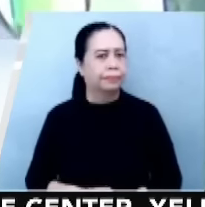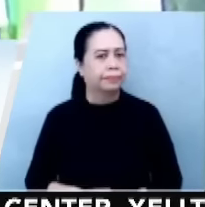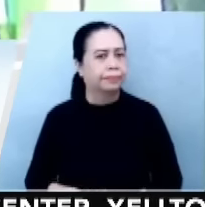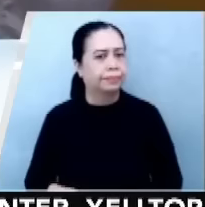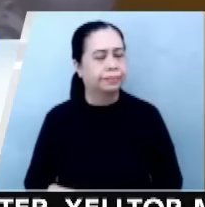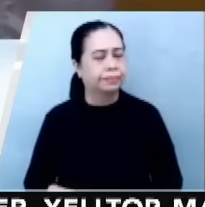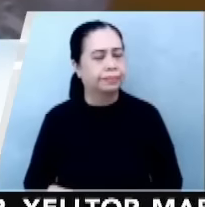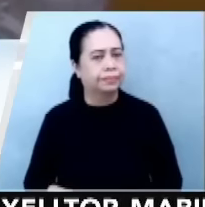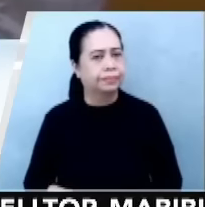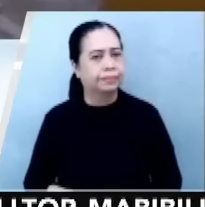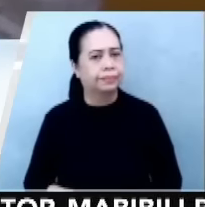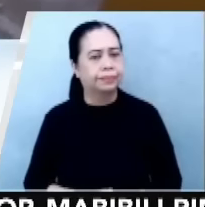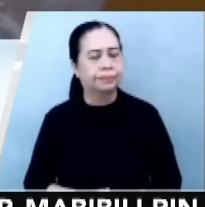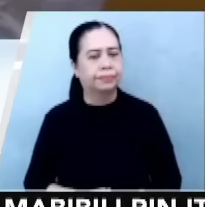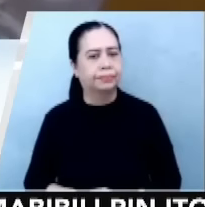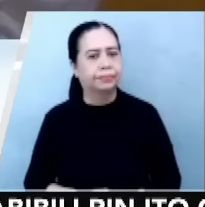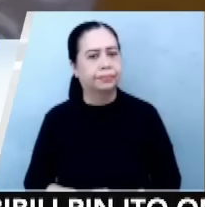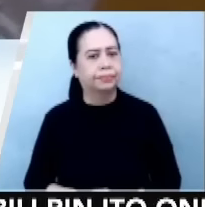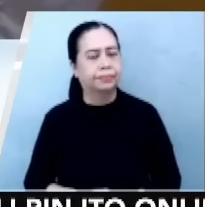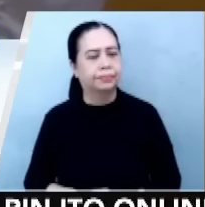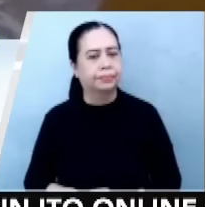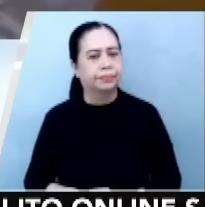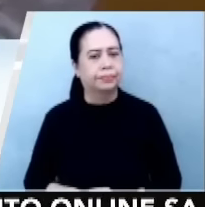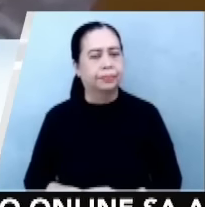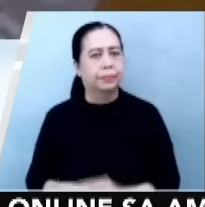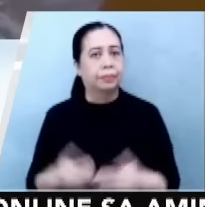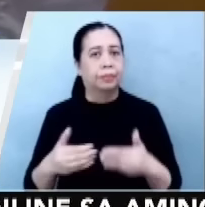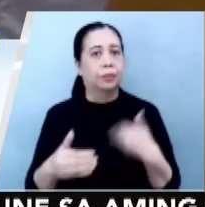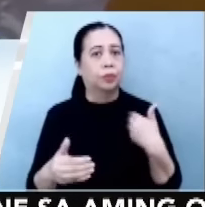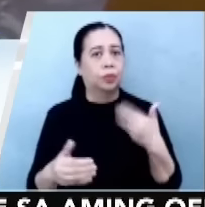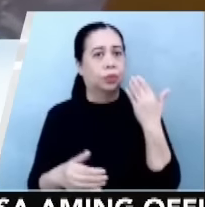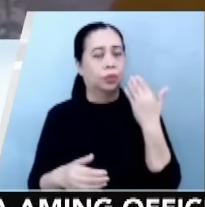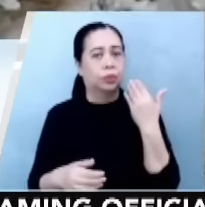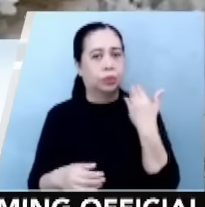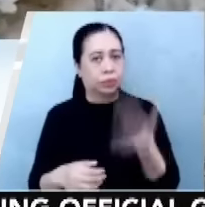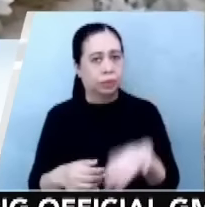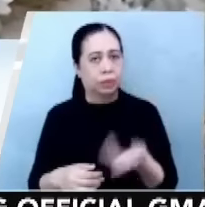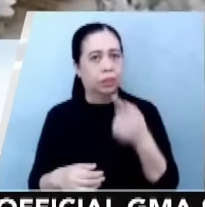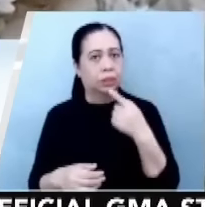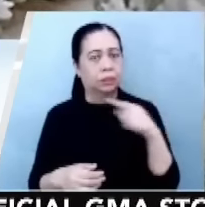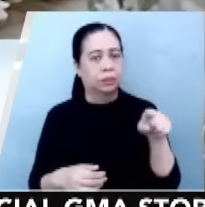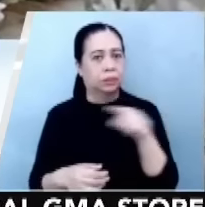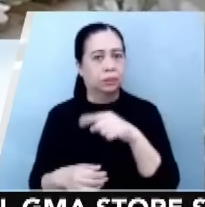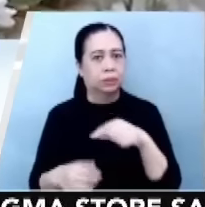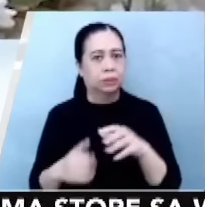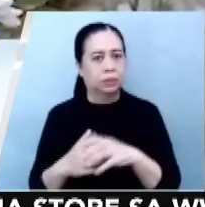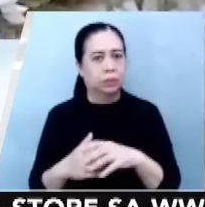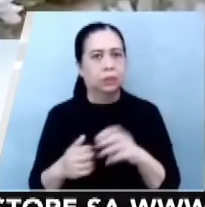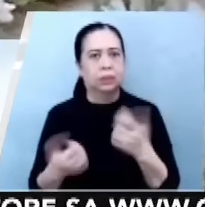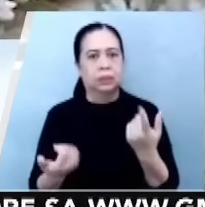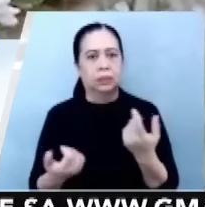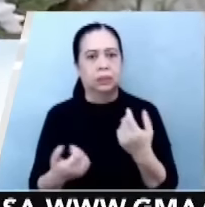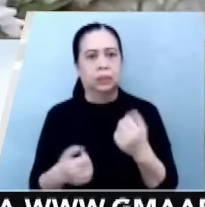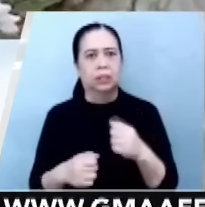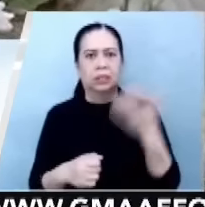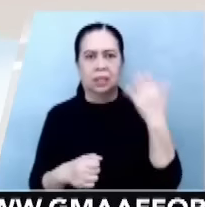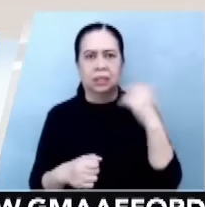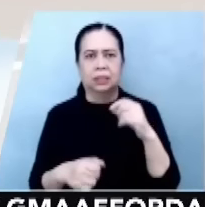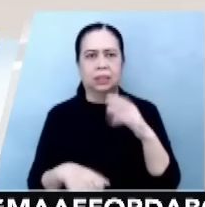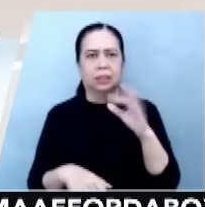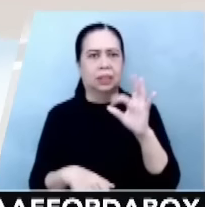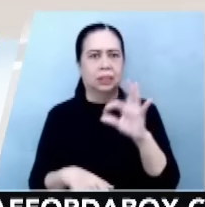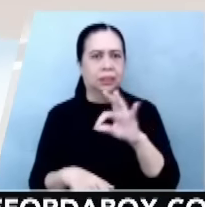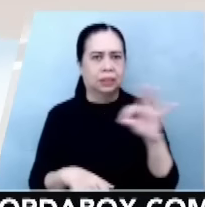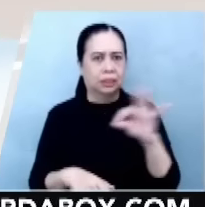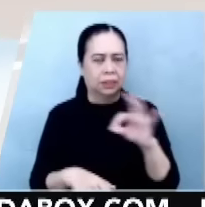gagawin. Bago siya napatay, sabi ng pamilya ng biktima, nakaligtas na sa dalawang ambush noong 1999